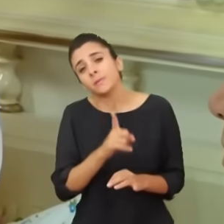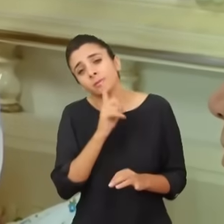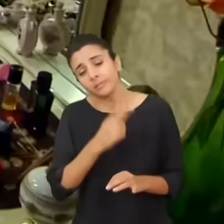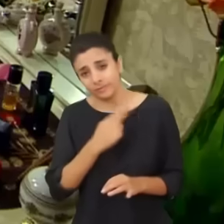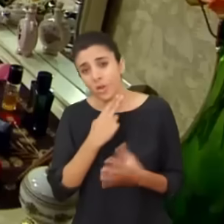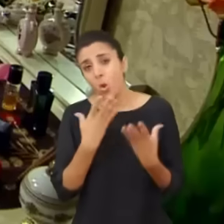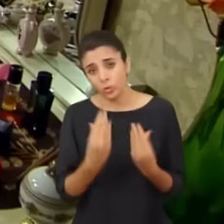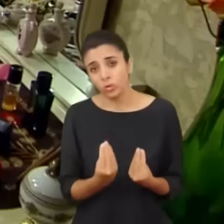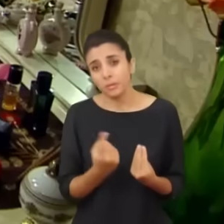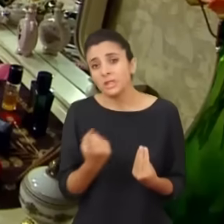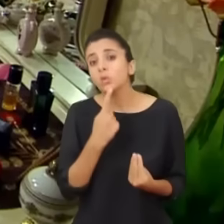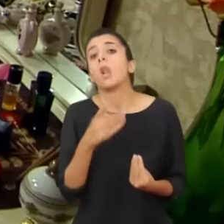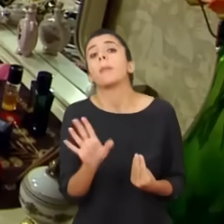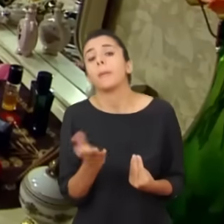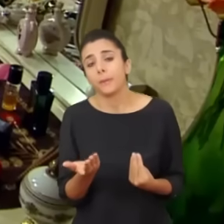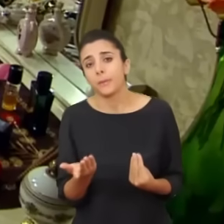böyle.